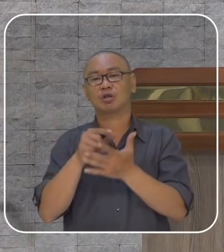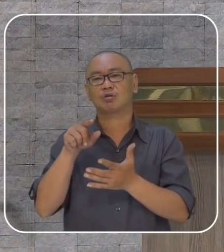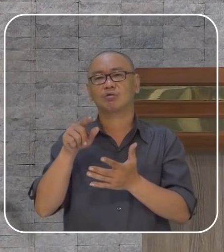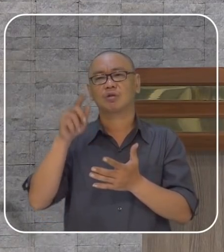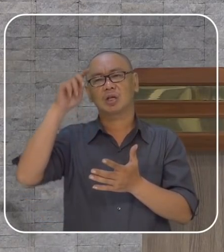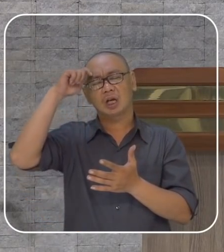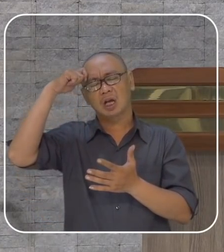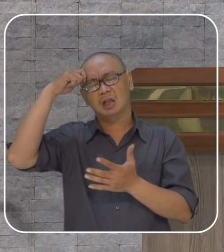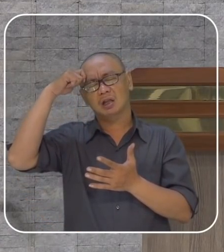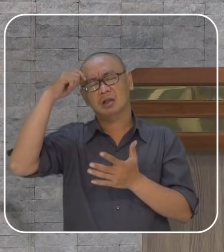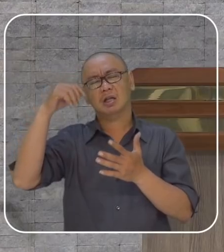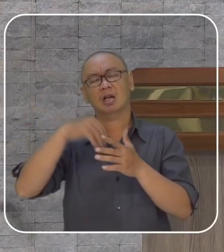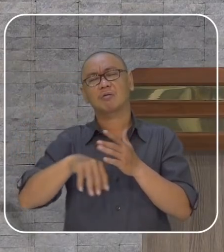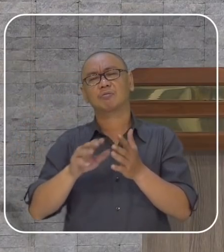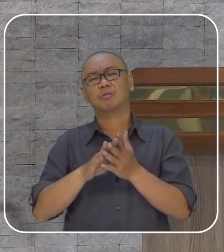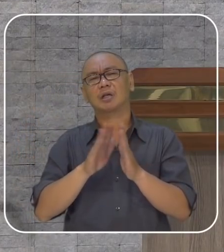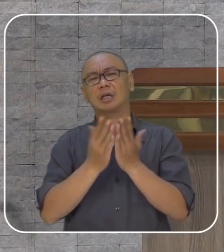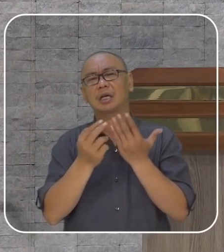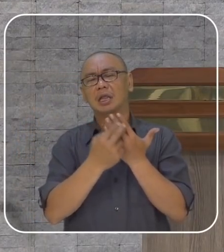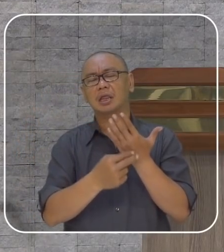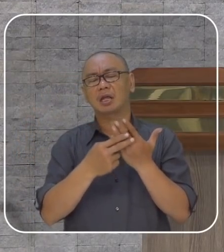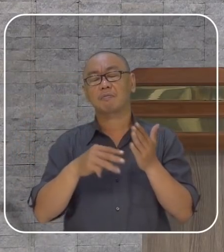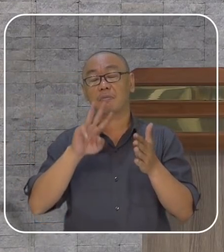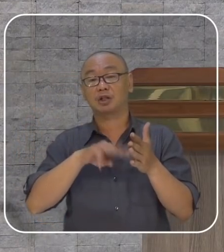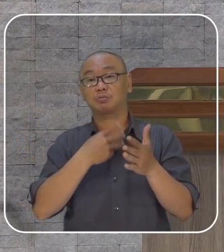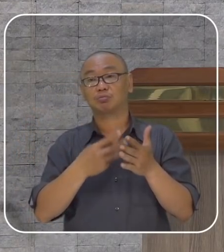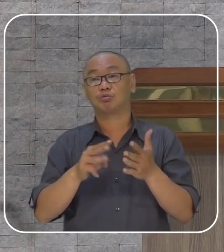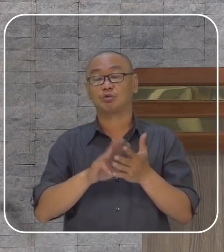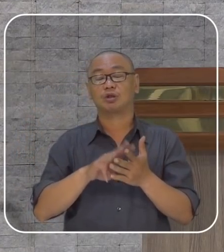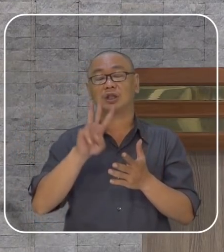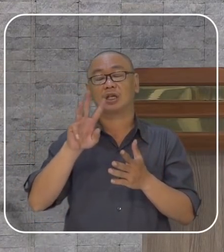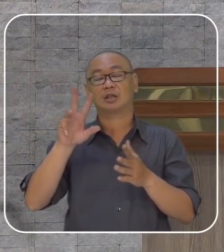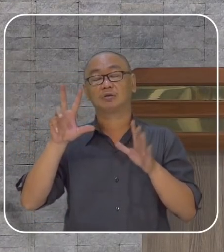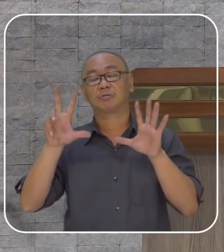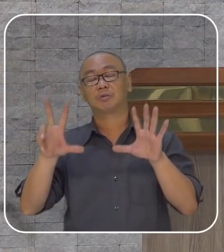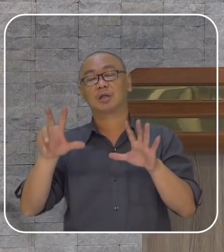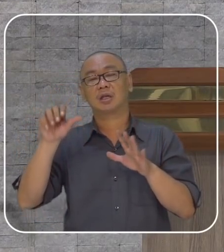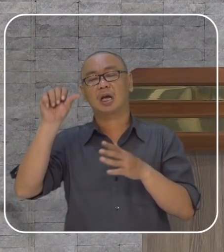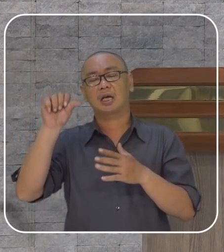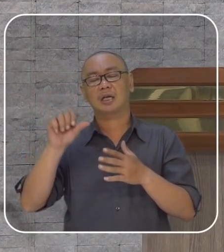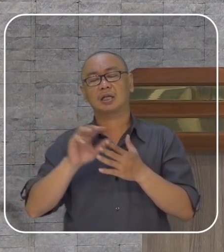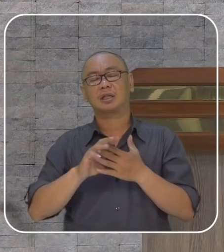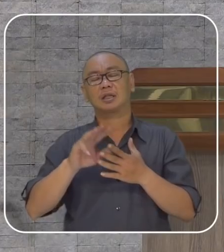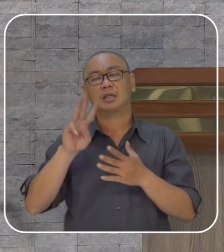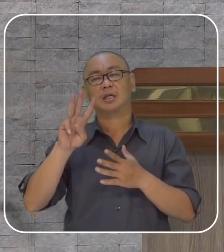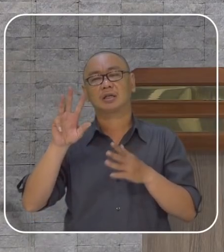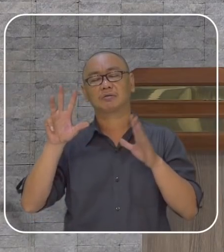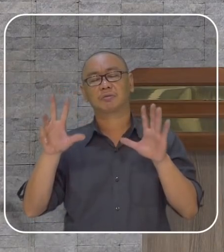dalam kitab Mazmur itu. Mazmur 69 ayatnya yang ke-9. Cinta untuk rumahmu menghanguskan